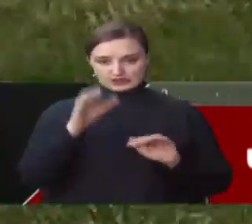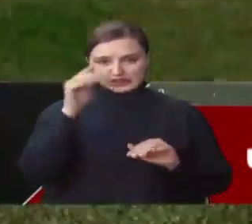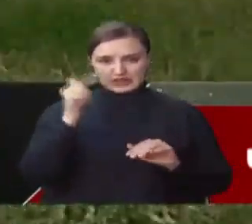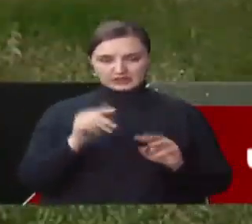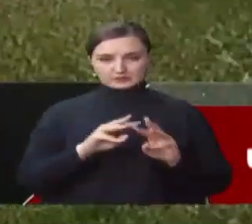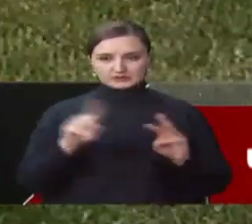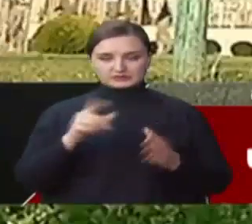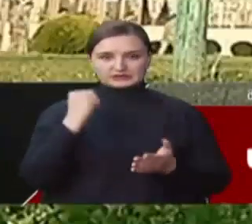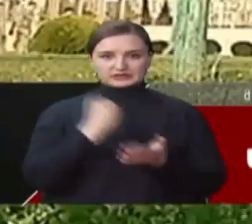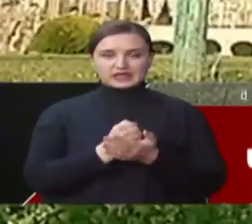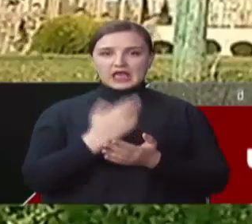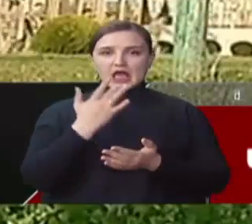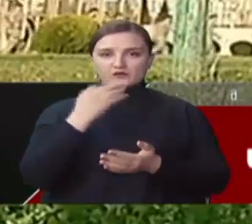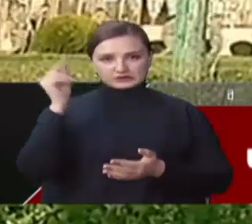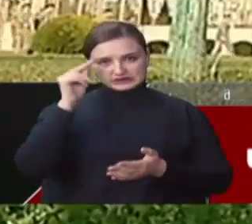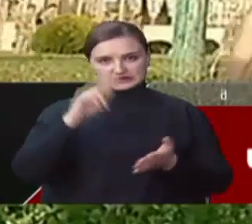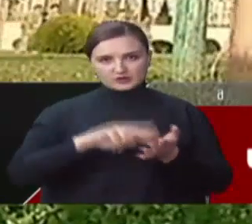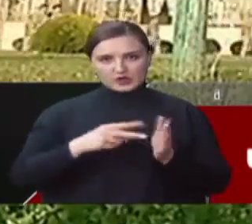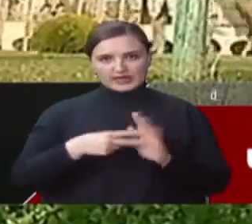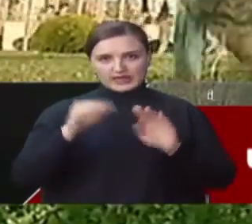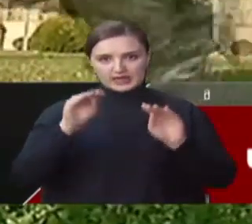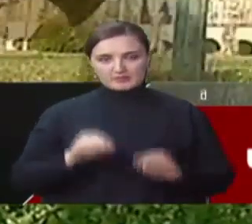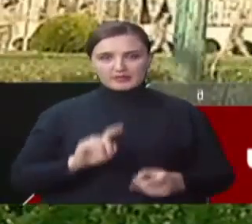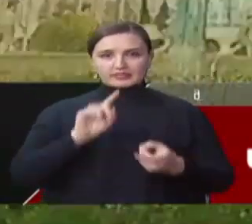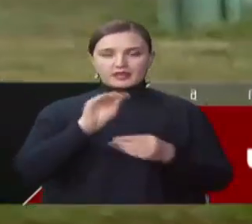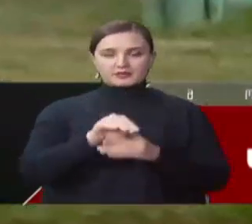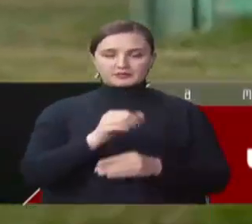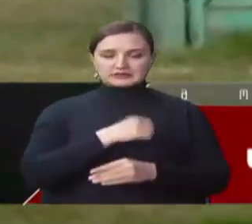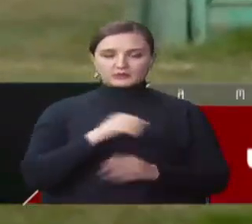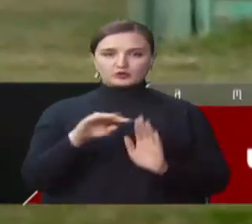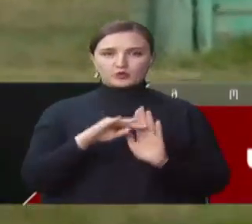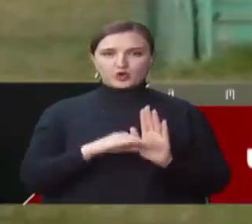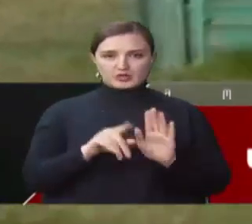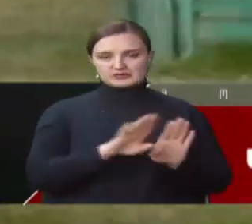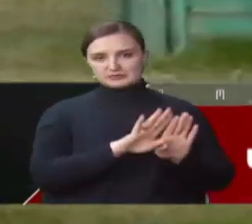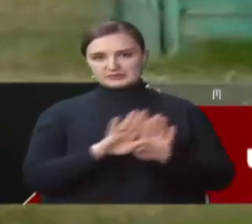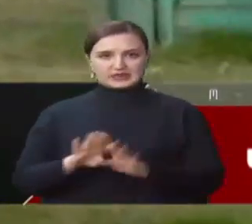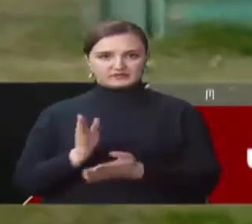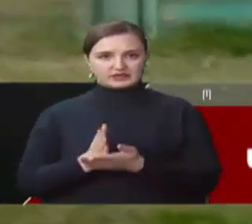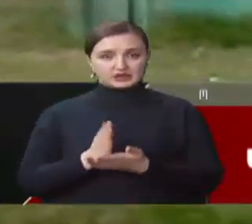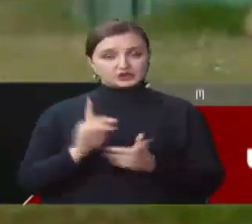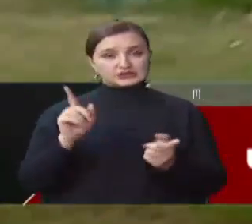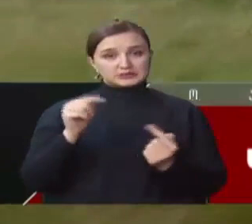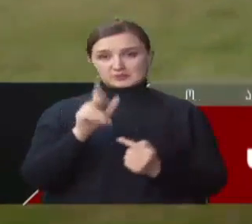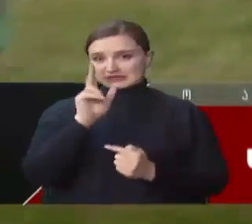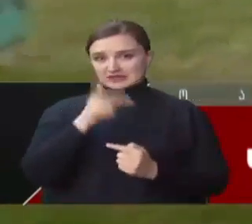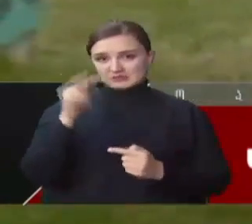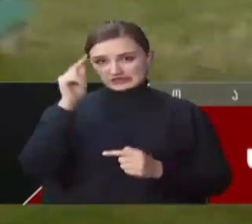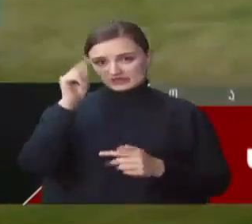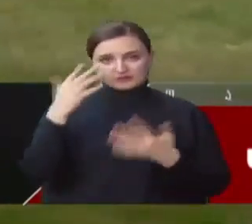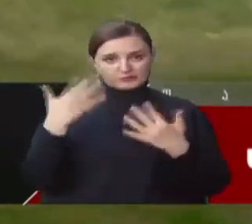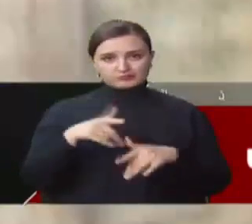მიერ დამტკიცებული ეროვნული სასწავლო გეგმის და დამატებითი სამხედრო პროგრამის მიხედვით მიმდინარეობს. Შესაბამისად, 3 წლიანი სწავლის